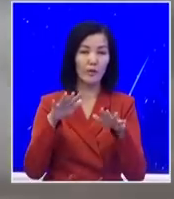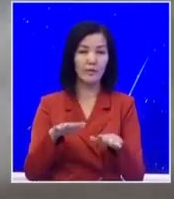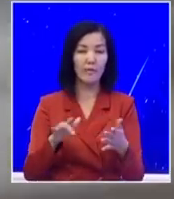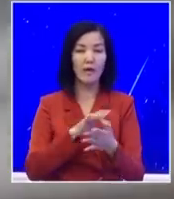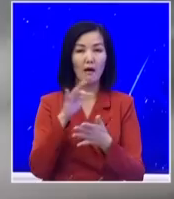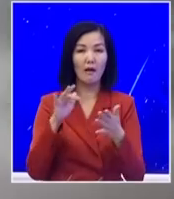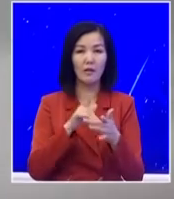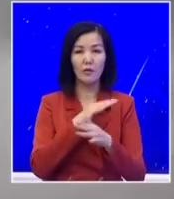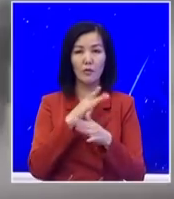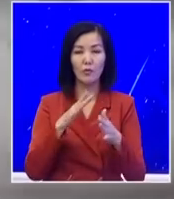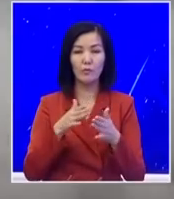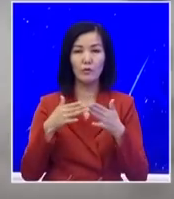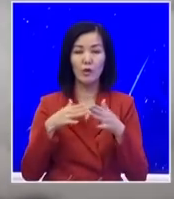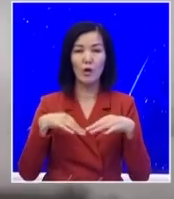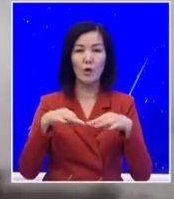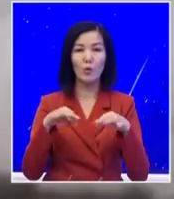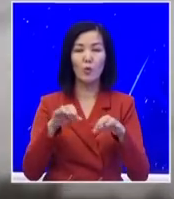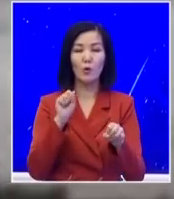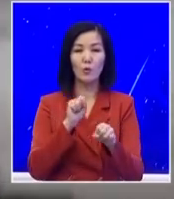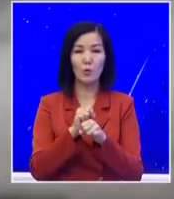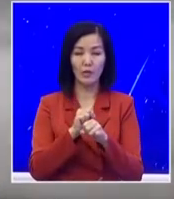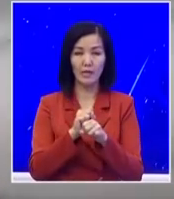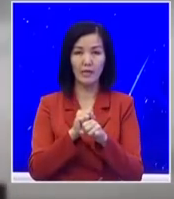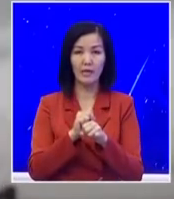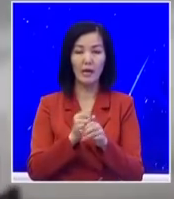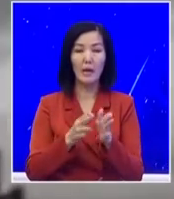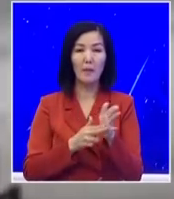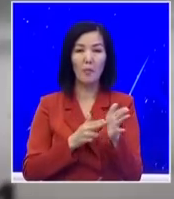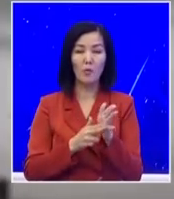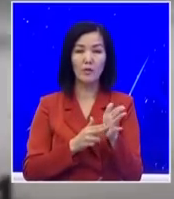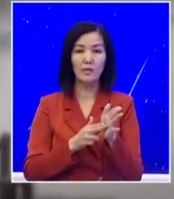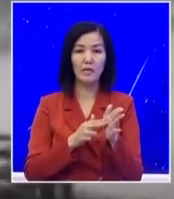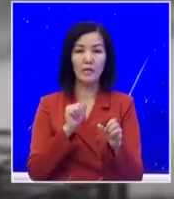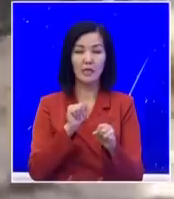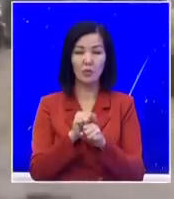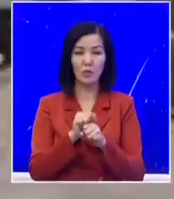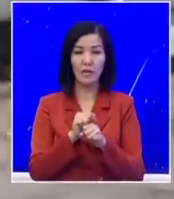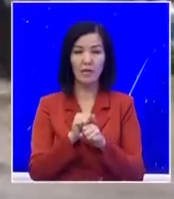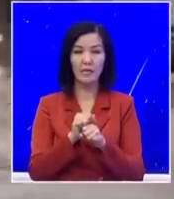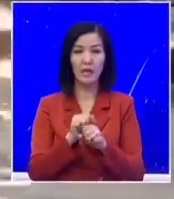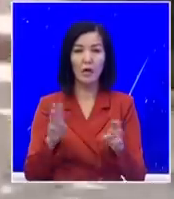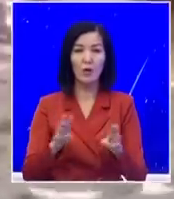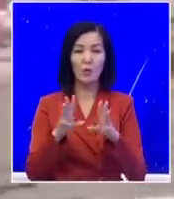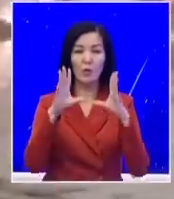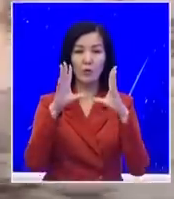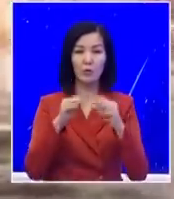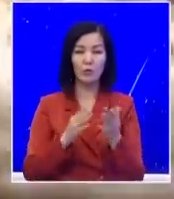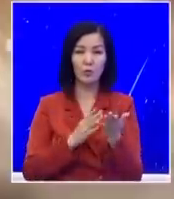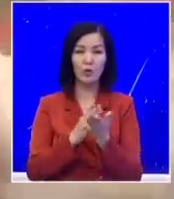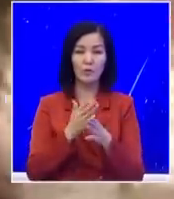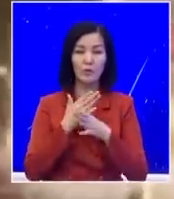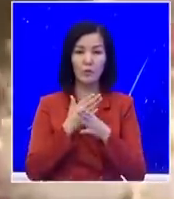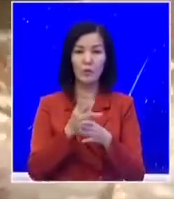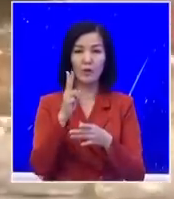басым бөлігінде көлік қозғалысы тоқтап қалды. Сондай-ақ пойыздар қатынасы да бөгелді. Мұндағы өрт сөндіру қызметіне көмек